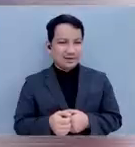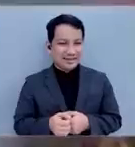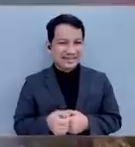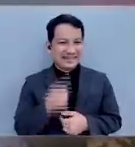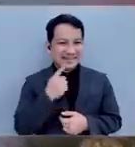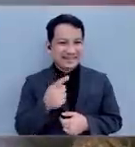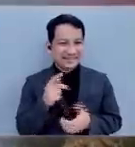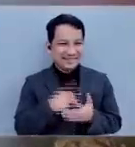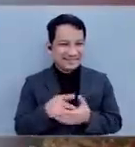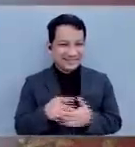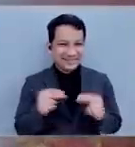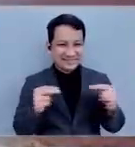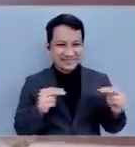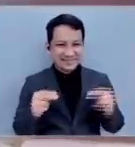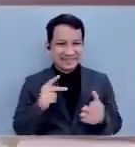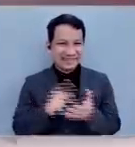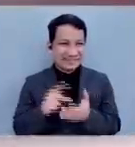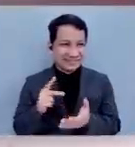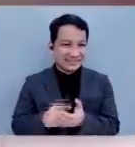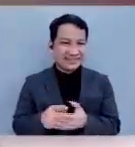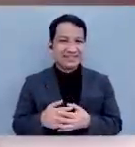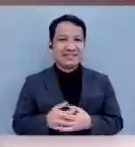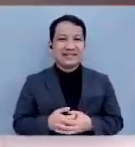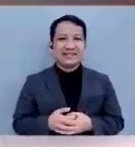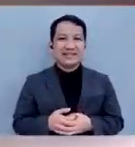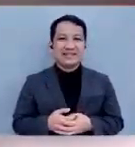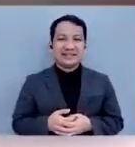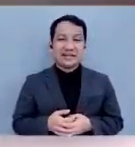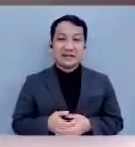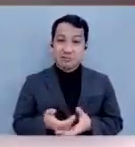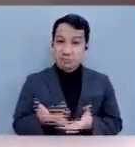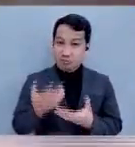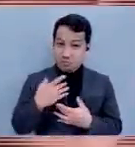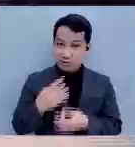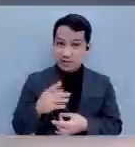ako. Sabi sa'yo lang ako. Bitawan mo ako. Intense.